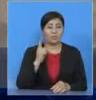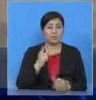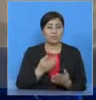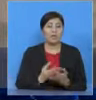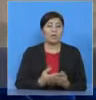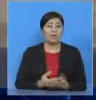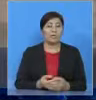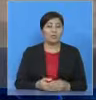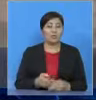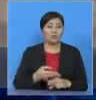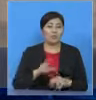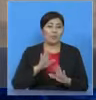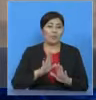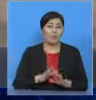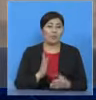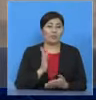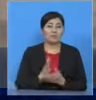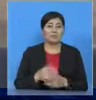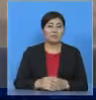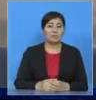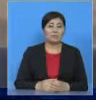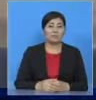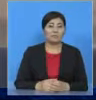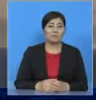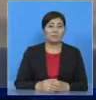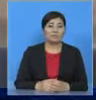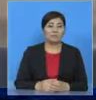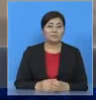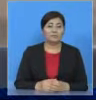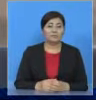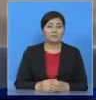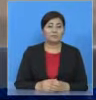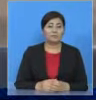смириться с тем, что пока есть. Бульдана Кален, Миржан Аманжолов, телеканал «Актобе».